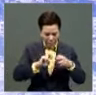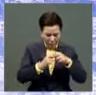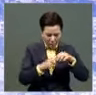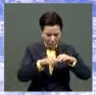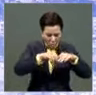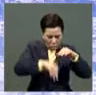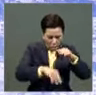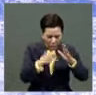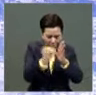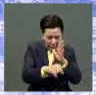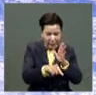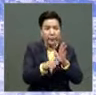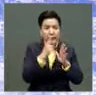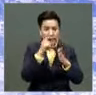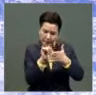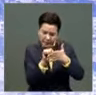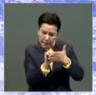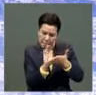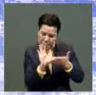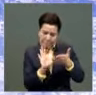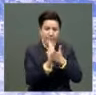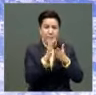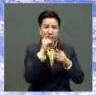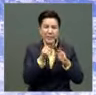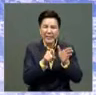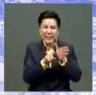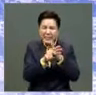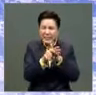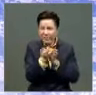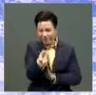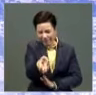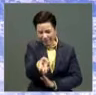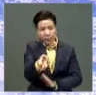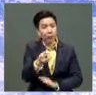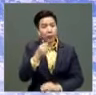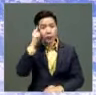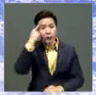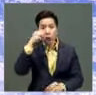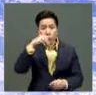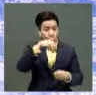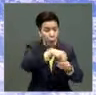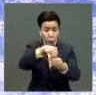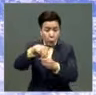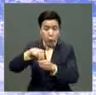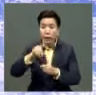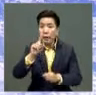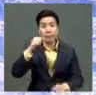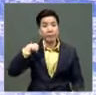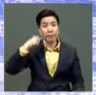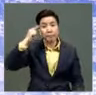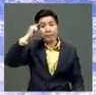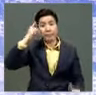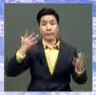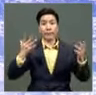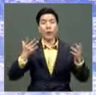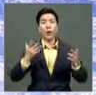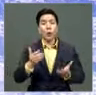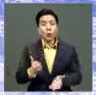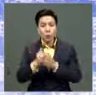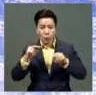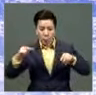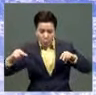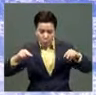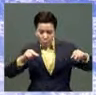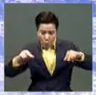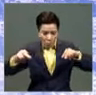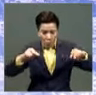รั่วนี้ให้ได้ดีที่สุดตัวเชื้อโรคเล็กมากๆครับเราไม่รู้ว่าไปอยู่ที่ไหนอย่างที่ว่าเป็นหูเป็นตาให้กับพวกเราด้